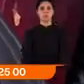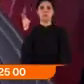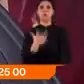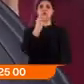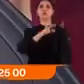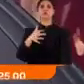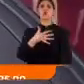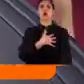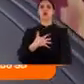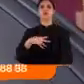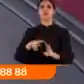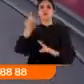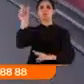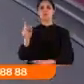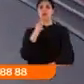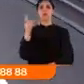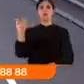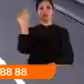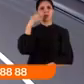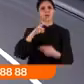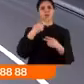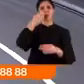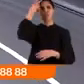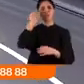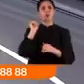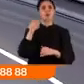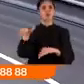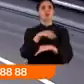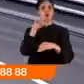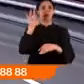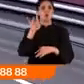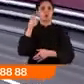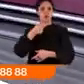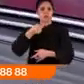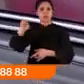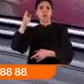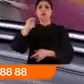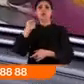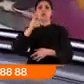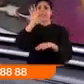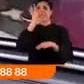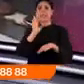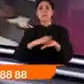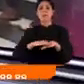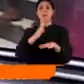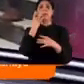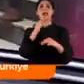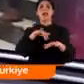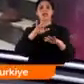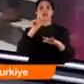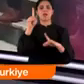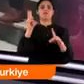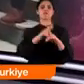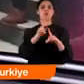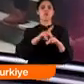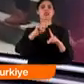Üç çocuk annesi Meryem Yılmaz geçen cuma günü sokak ortasında katledilmişti. O gün cinayeti kimin işlediği belirsizdi ama polis çok kısa bir süre içinde